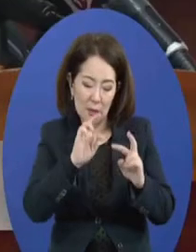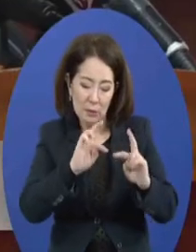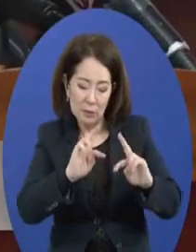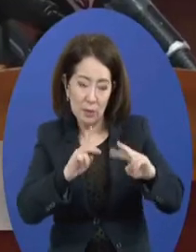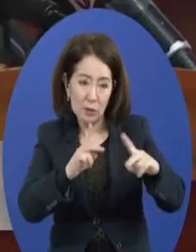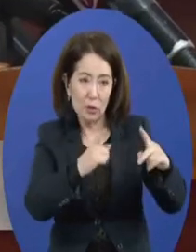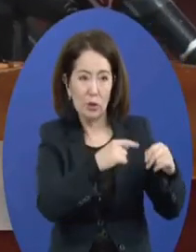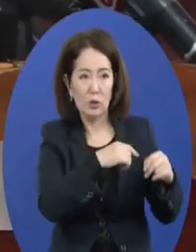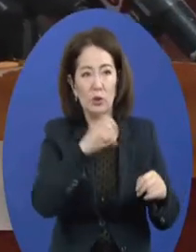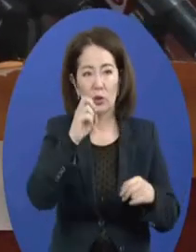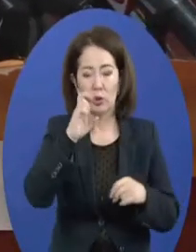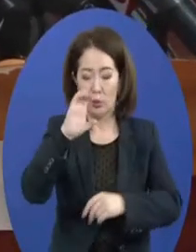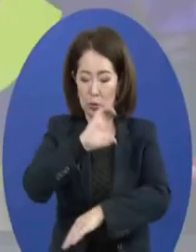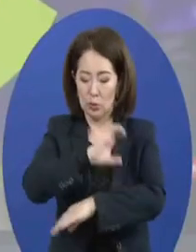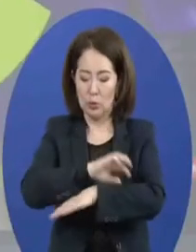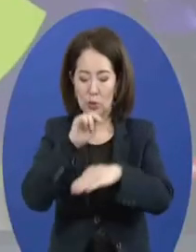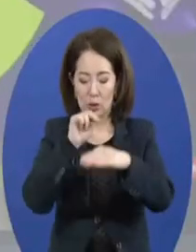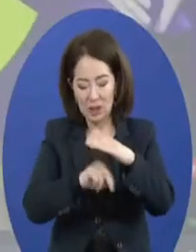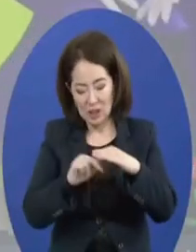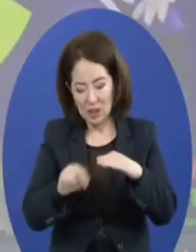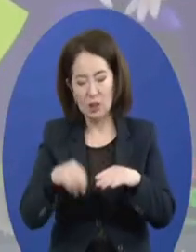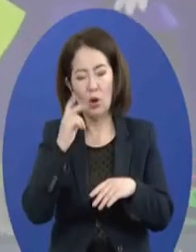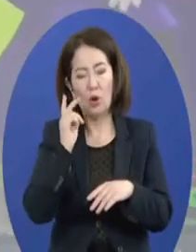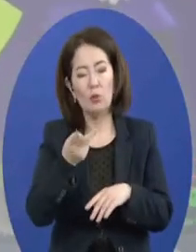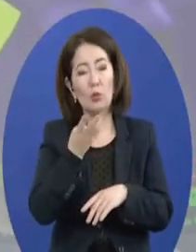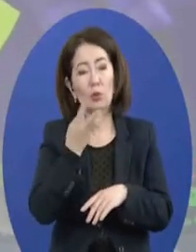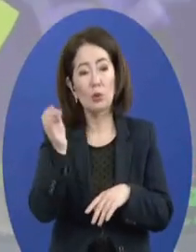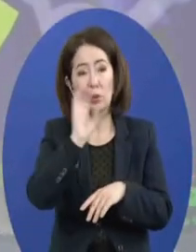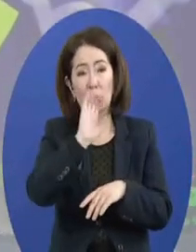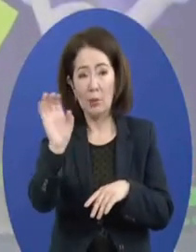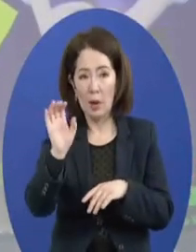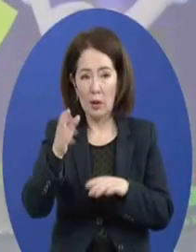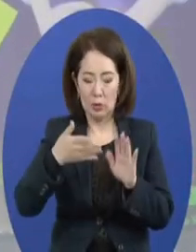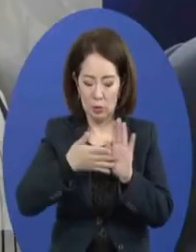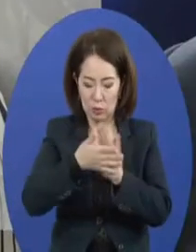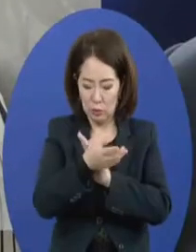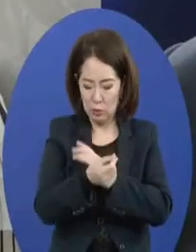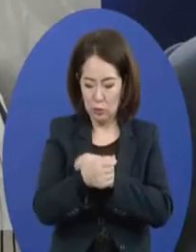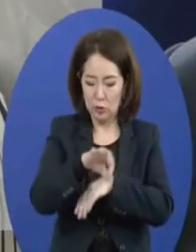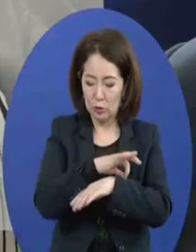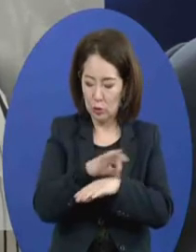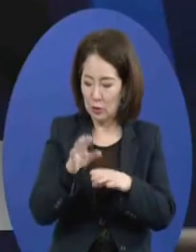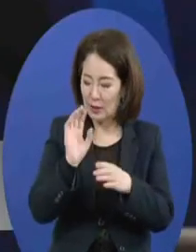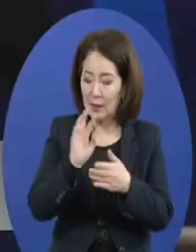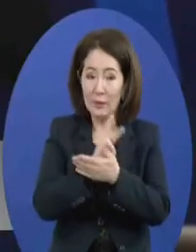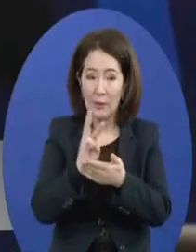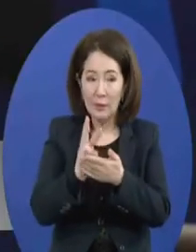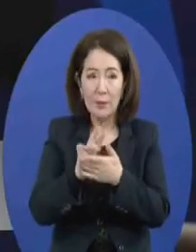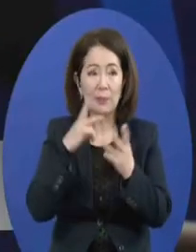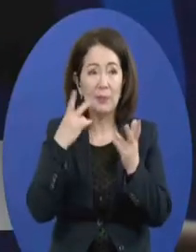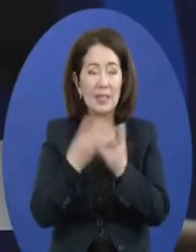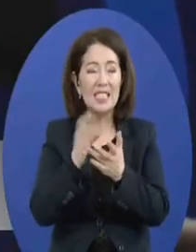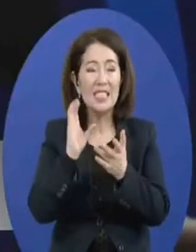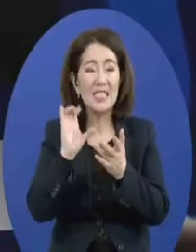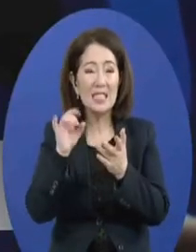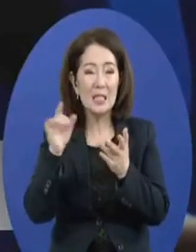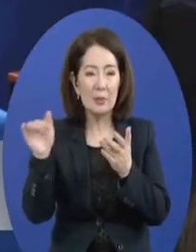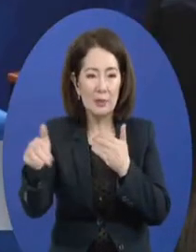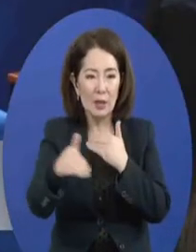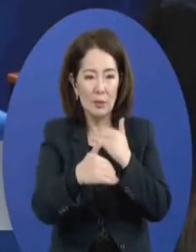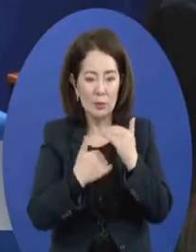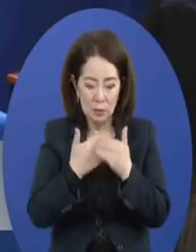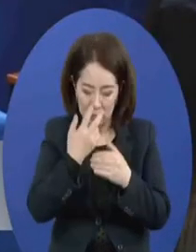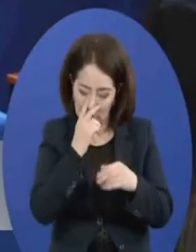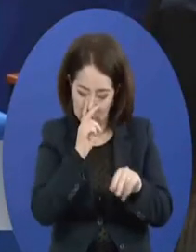ерөнхий боловсролын сургуулийн цэцэрлэгийн 2400 гаруй байгууллагын төсвийн төслийг энэхүү сайд нэгдсэн системээр дамжуулан хүлээн